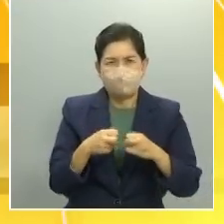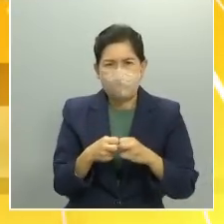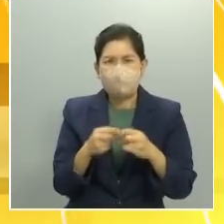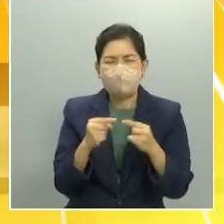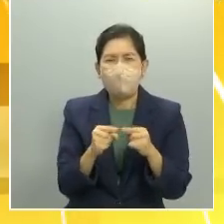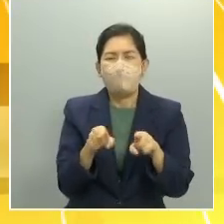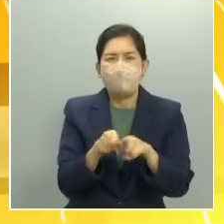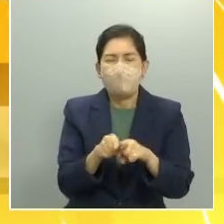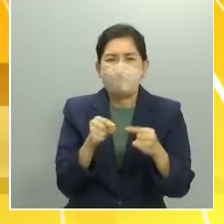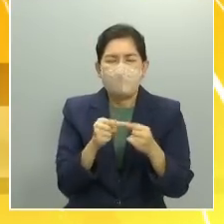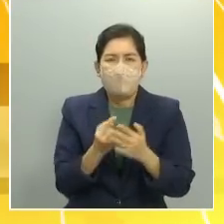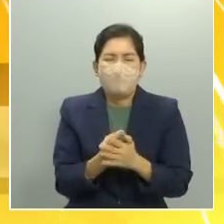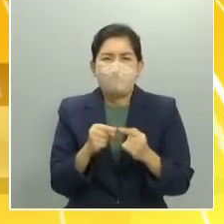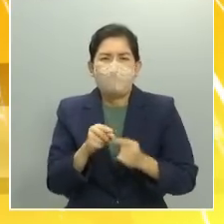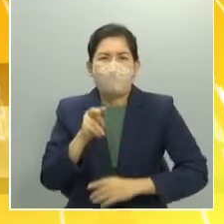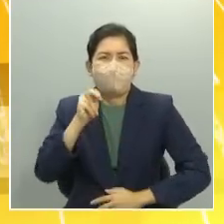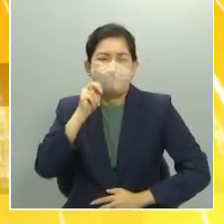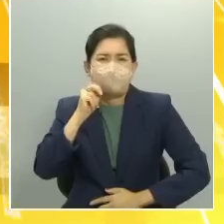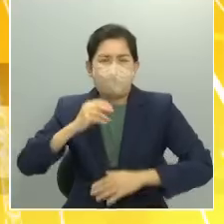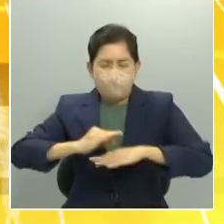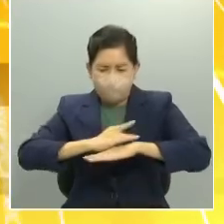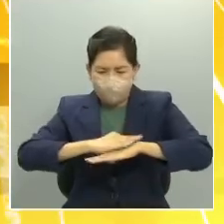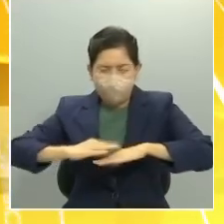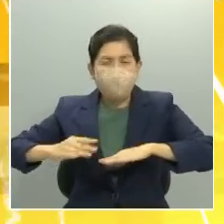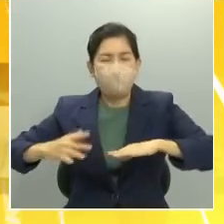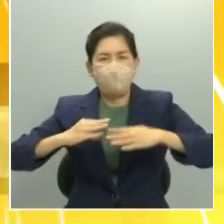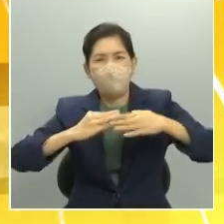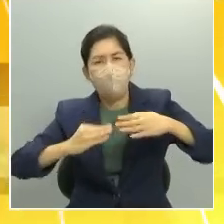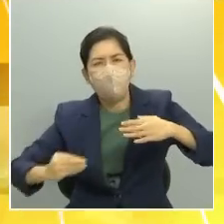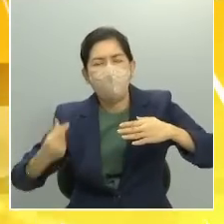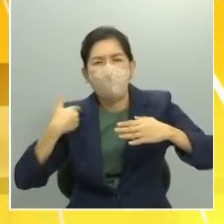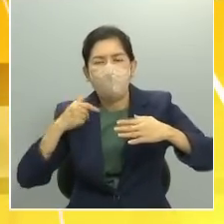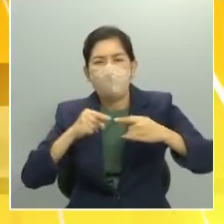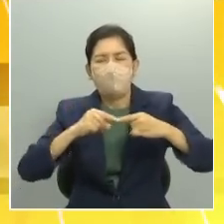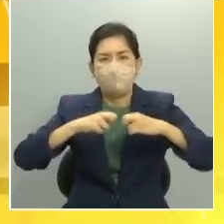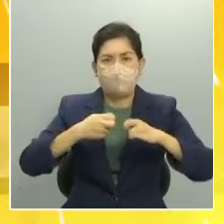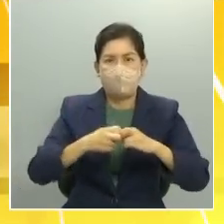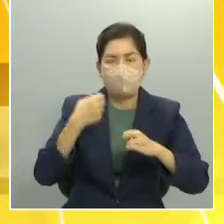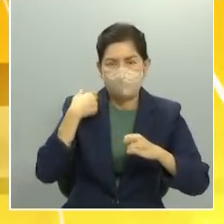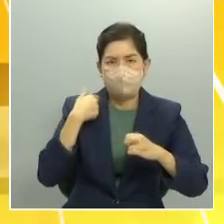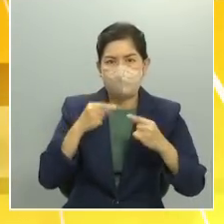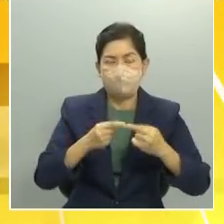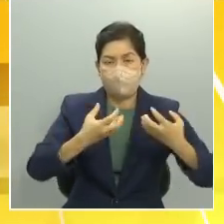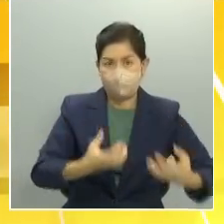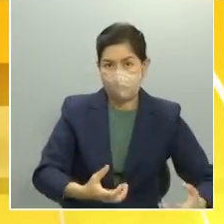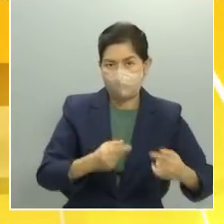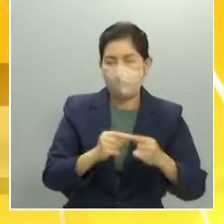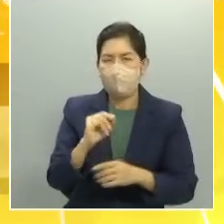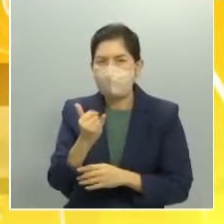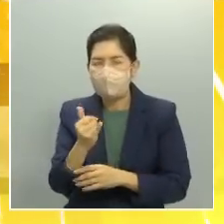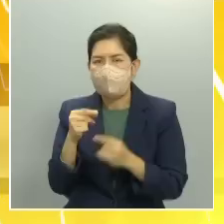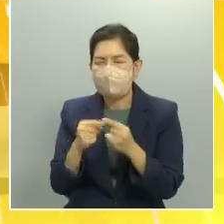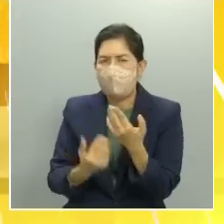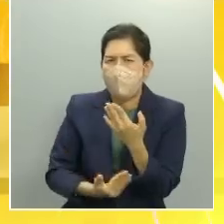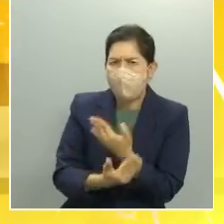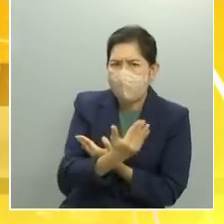าก ใช่ค่ะสูญเสียน้ำแล้วพอเวลาผ่านไปเนี่ยมันก็อาจจะอันตรายหนักขึ้นและยังมีโอกาสว่าแผลไฟไหม้จะติดเชื้อด้วยค่ะ ที่สำคั